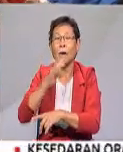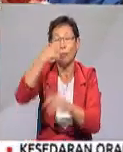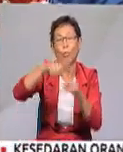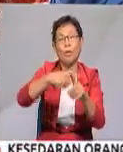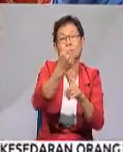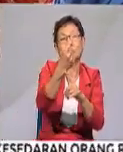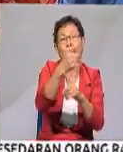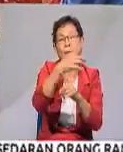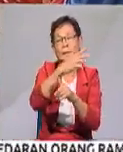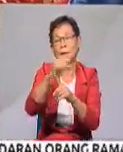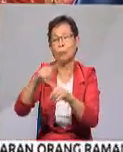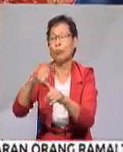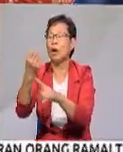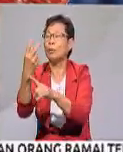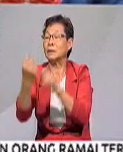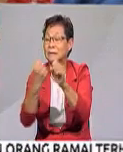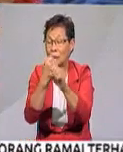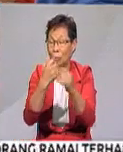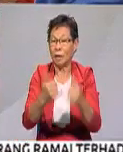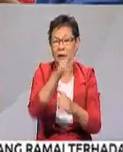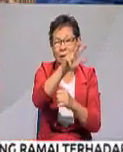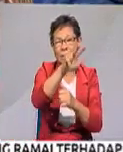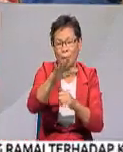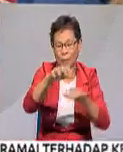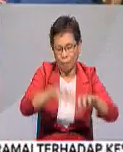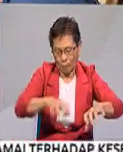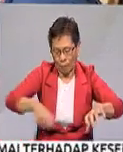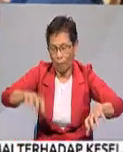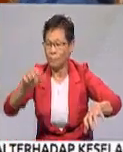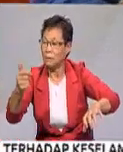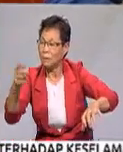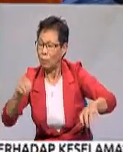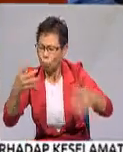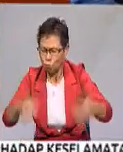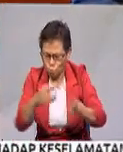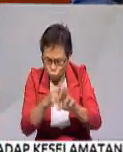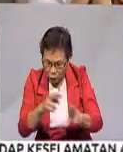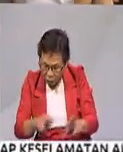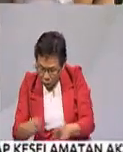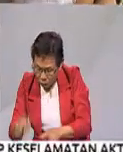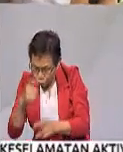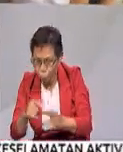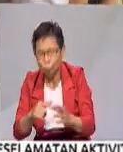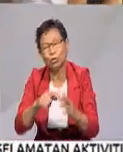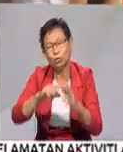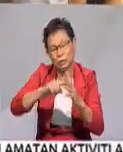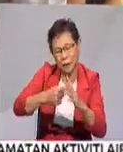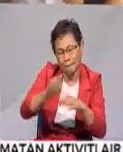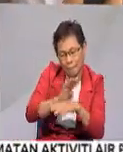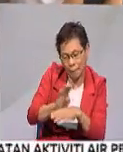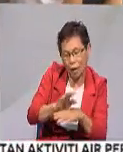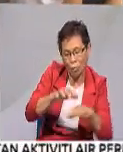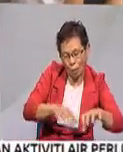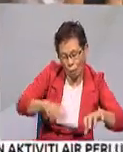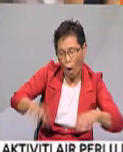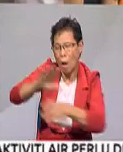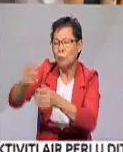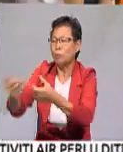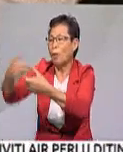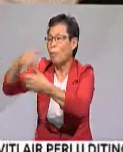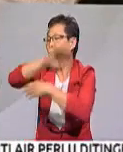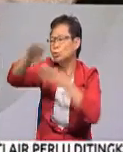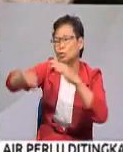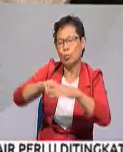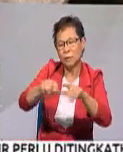November dan Disember tahun ini, 35 lokasi SEM telah dirancang untuk beroperasi. Lokasi yang melibatkan semua daerah